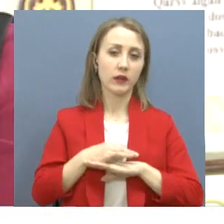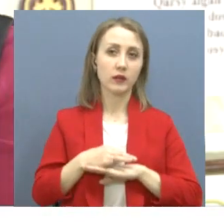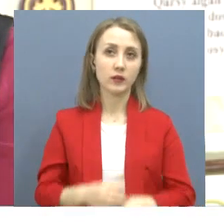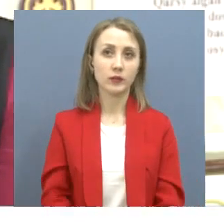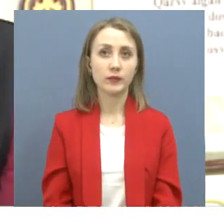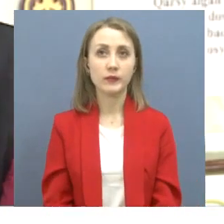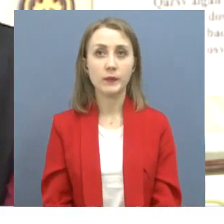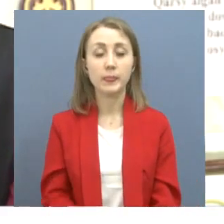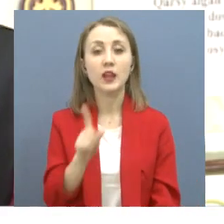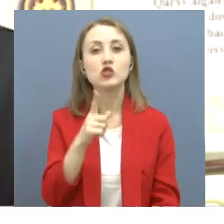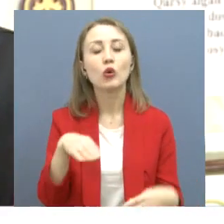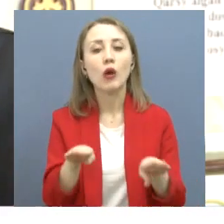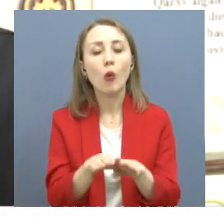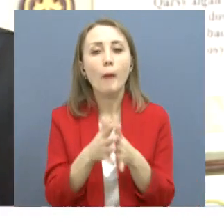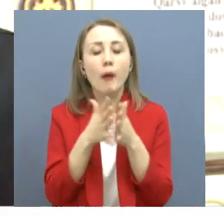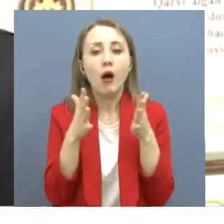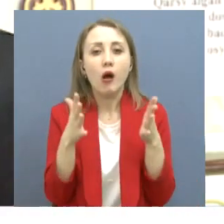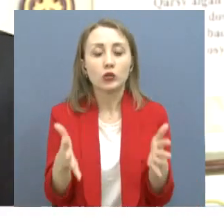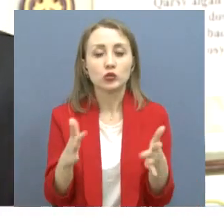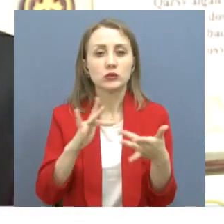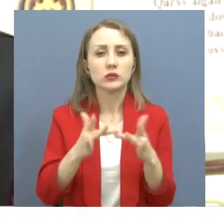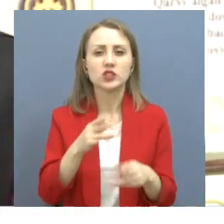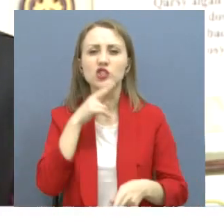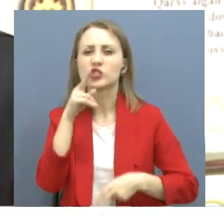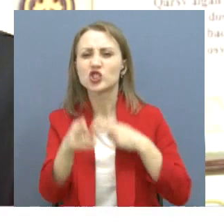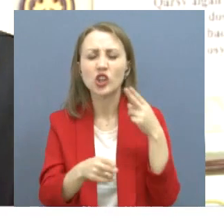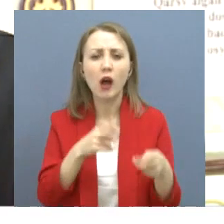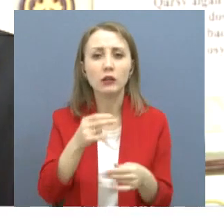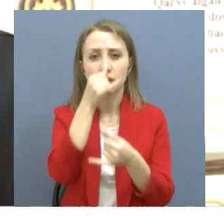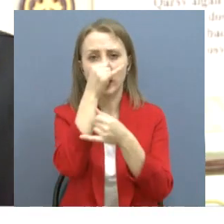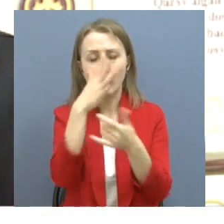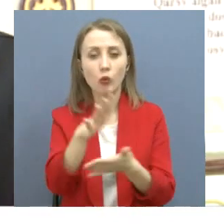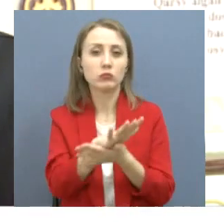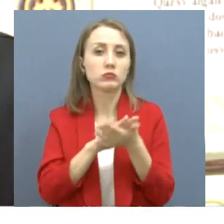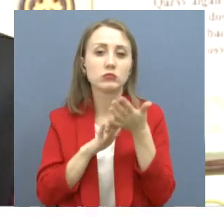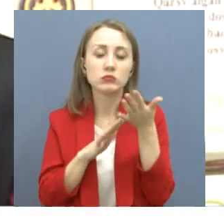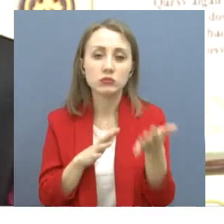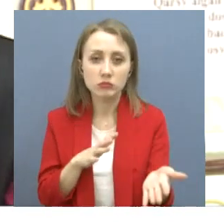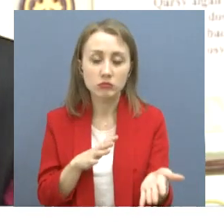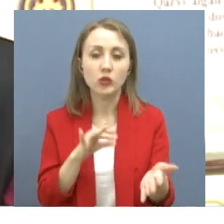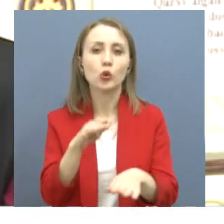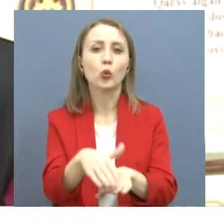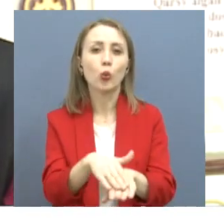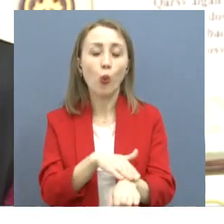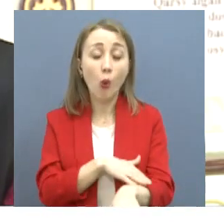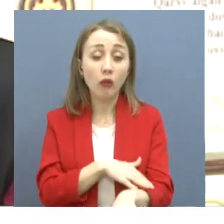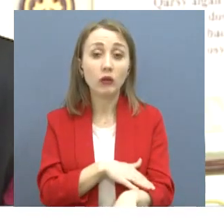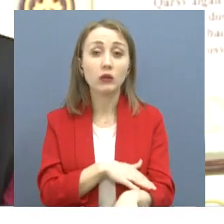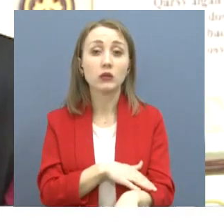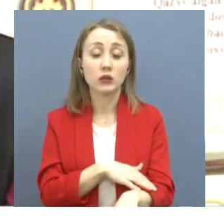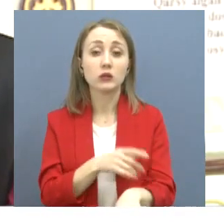От того, что такой большой наплыв в интернете и люди жалуются, что не могут зайти подолгу и подать